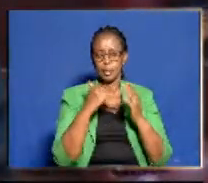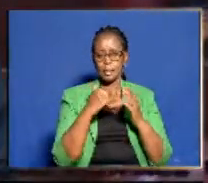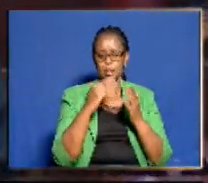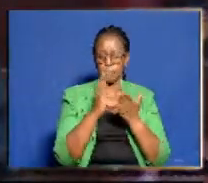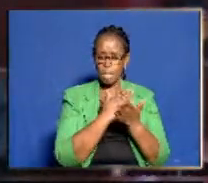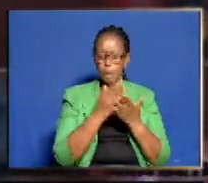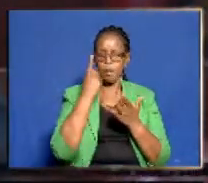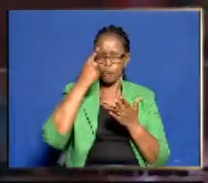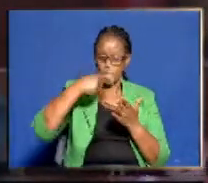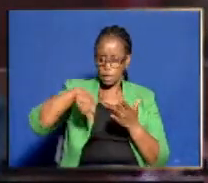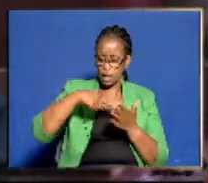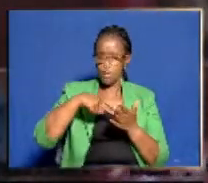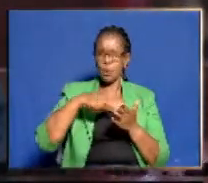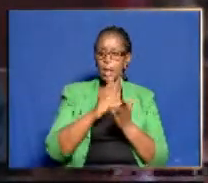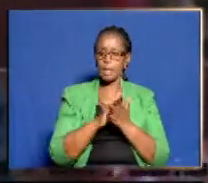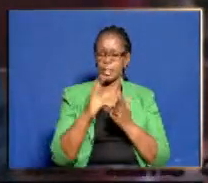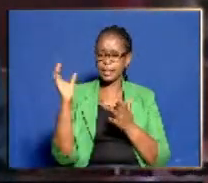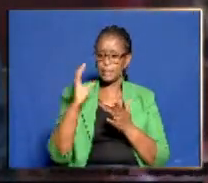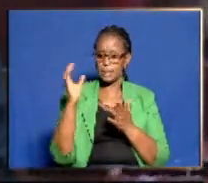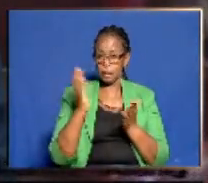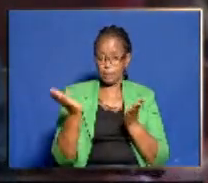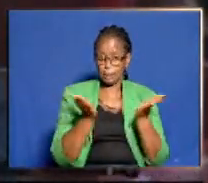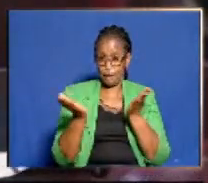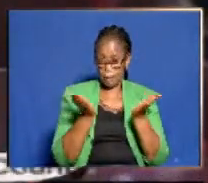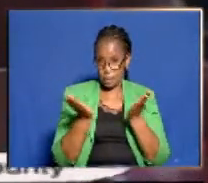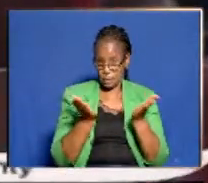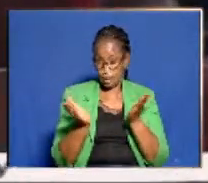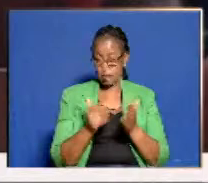Interior and Citizen Services.